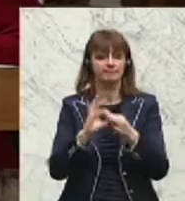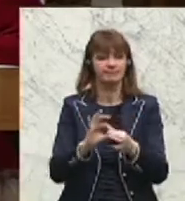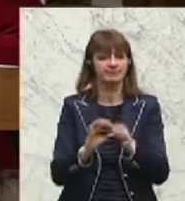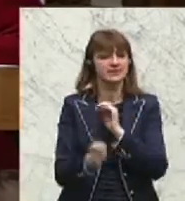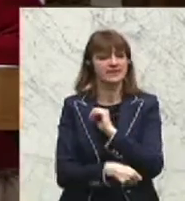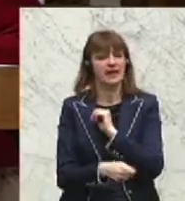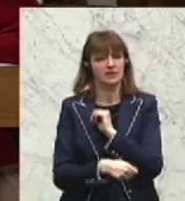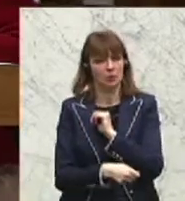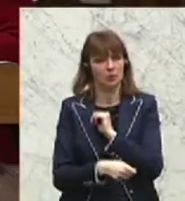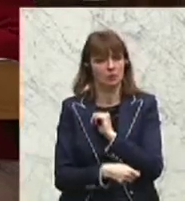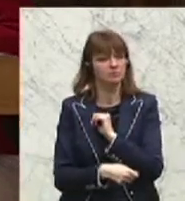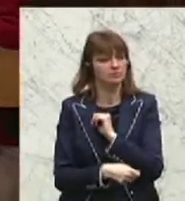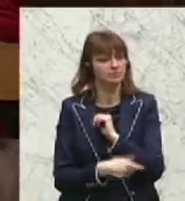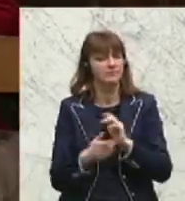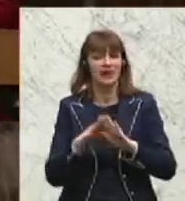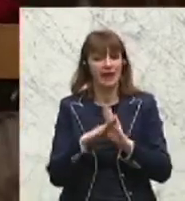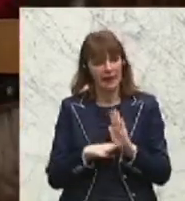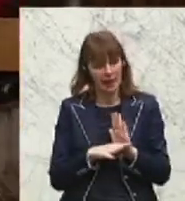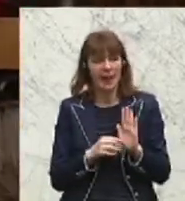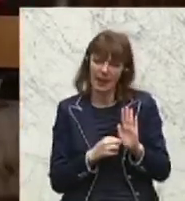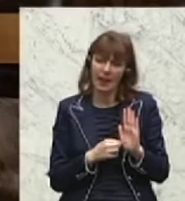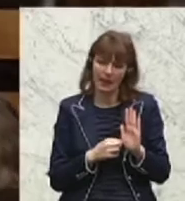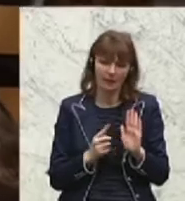Wir haben jetzt eine Regel vorgesehen, Regel ist gut,